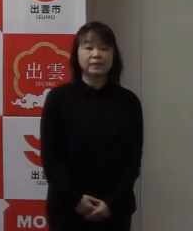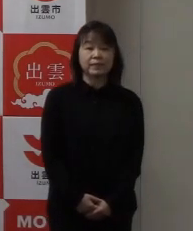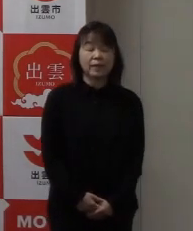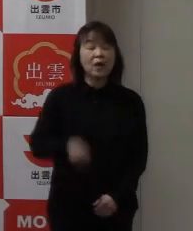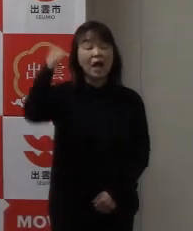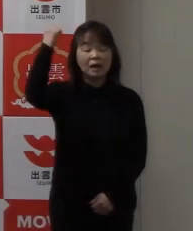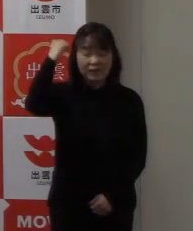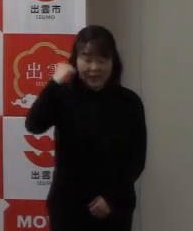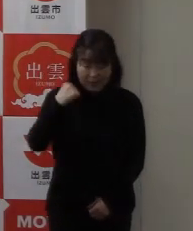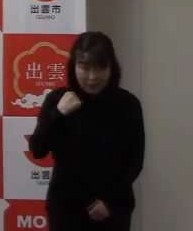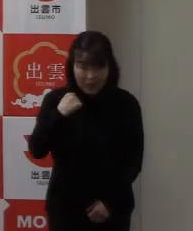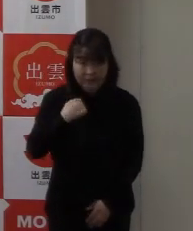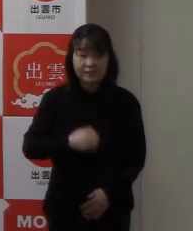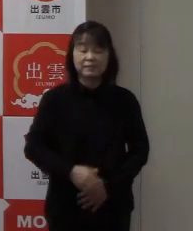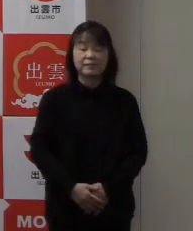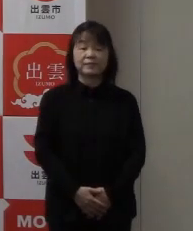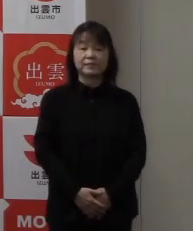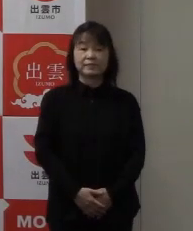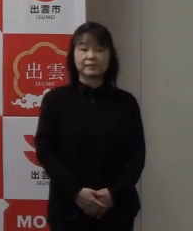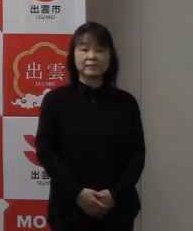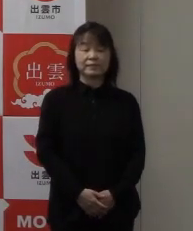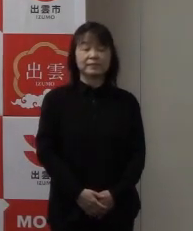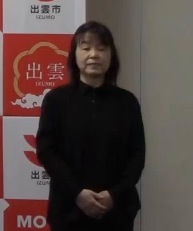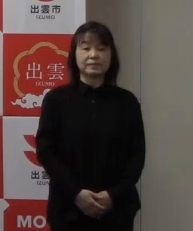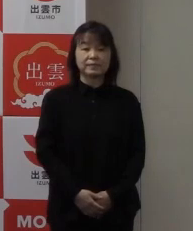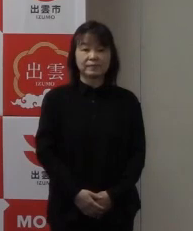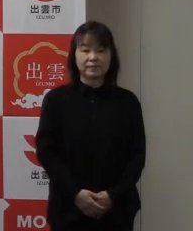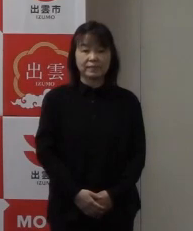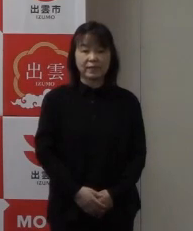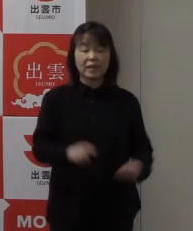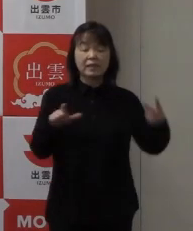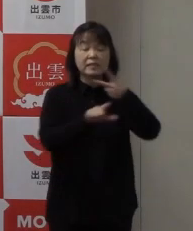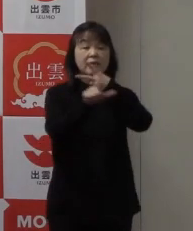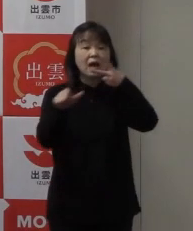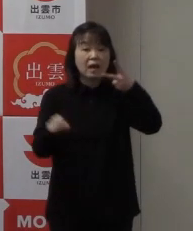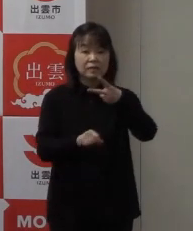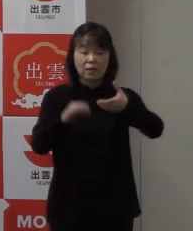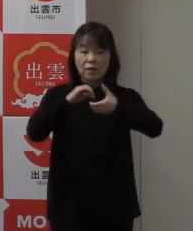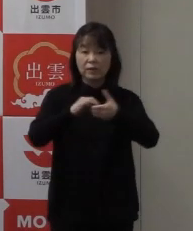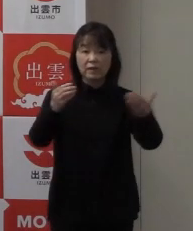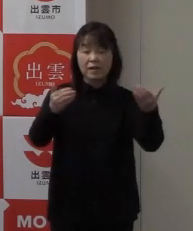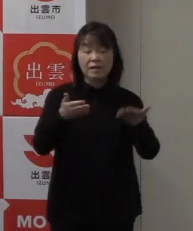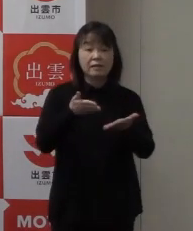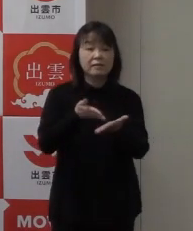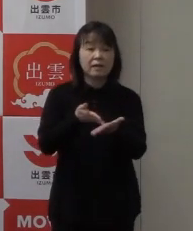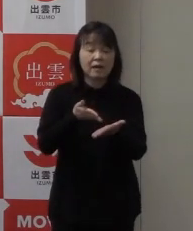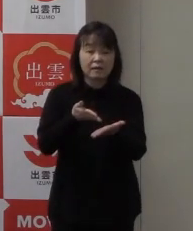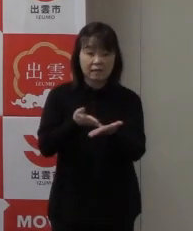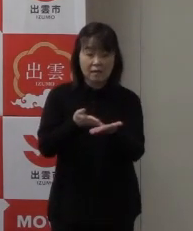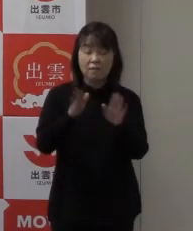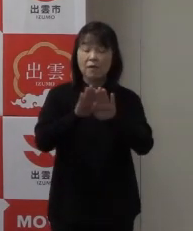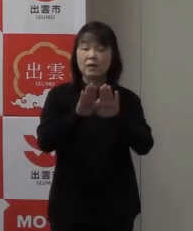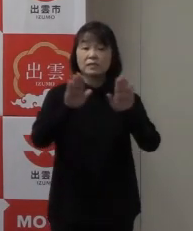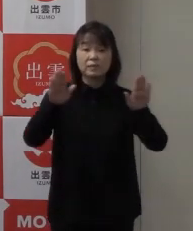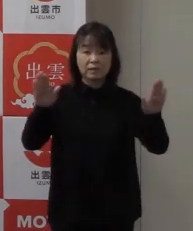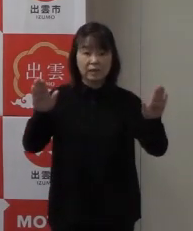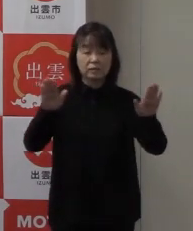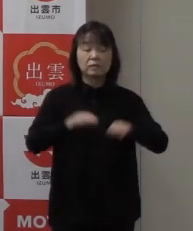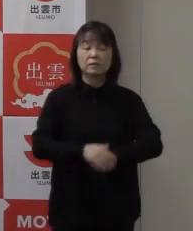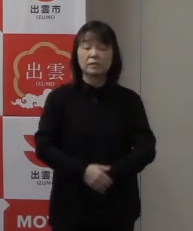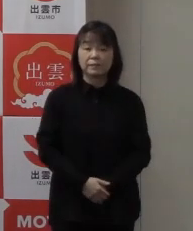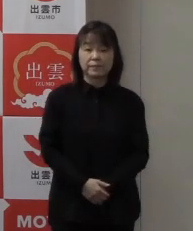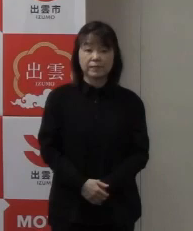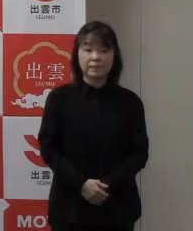おはようございます。それでは、2月の定例記者会見ということで、今日